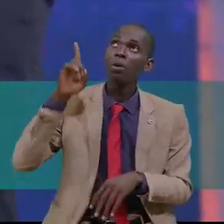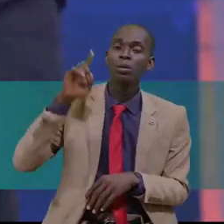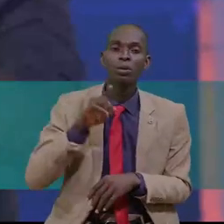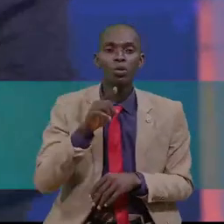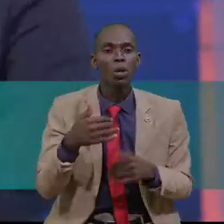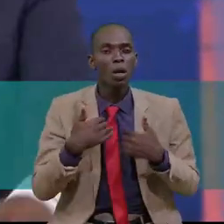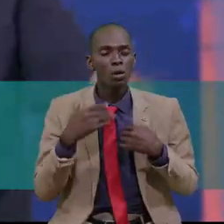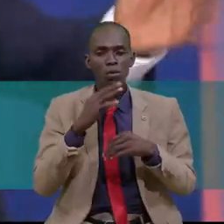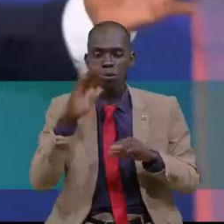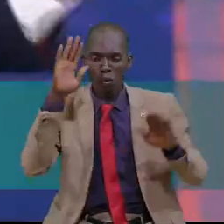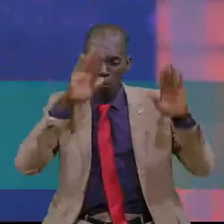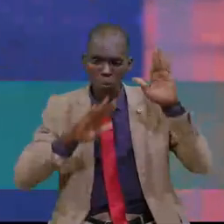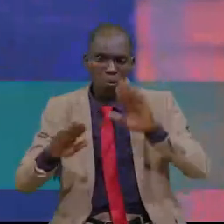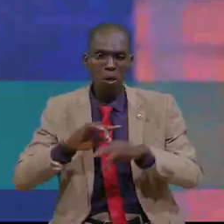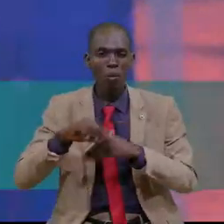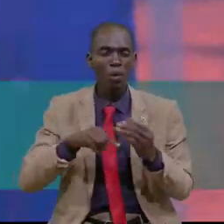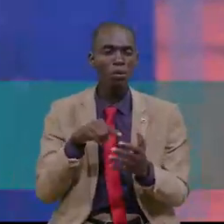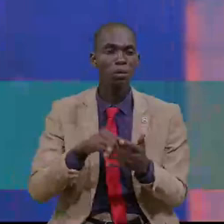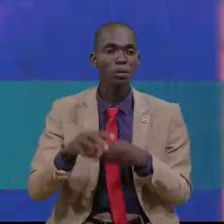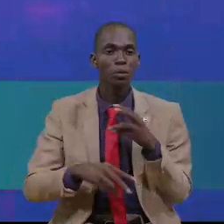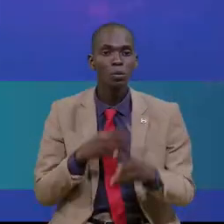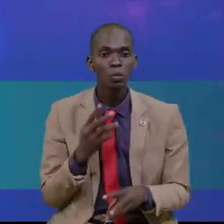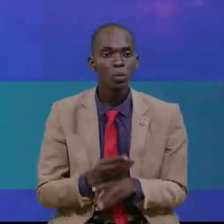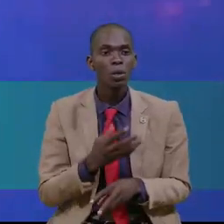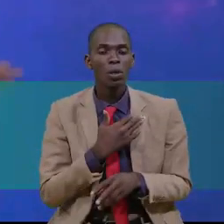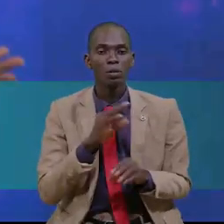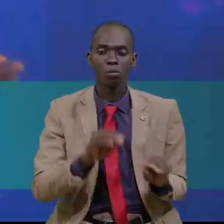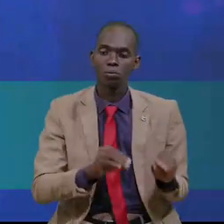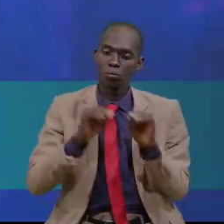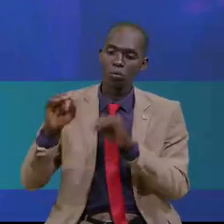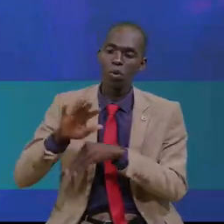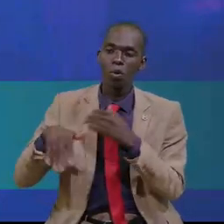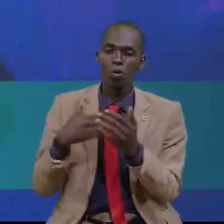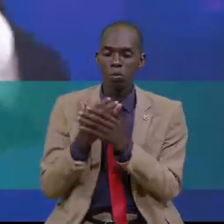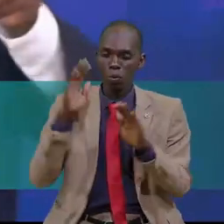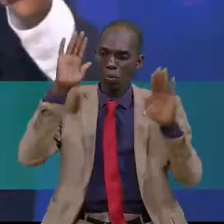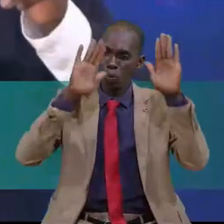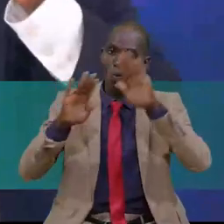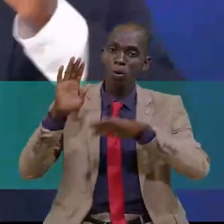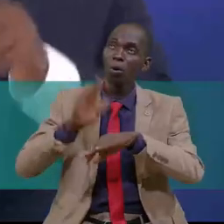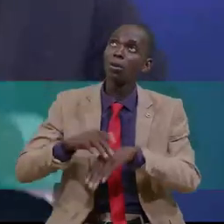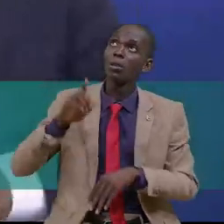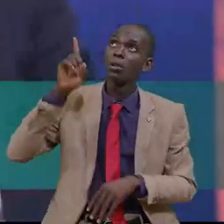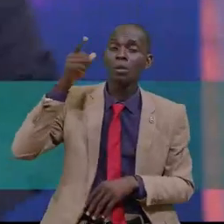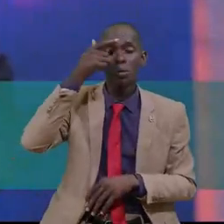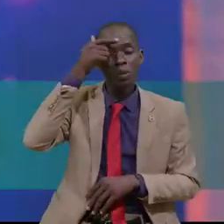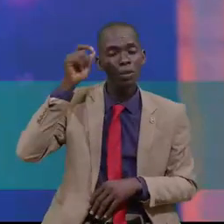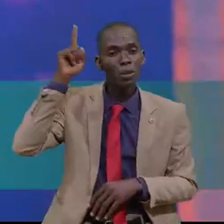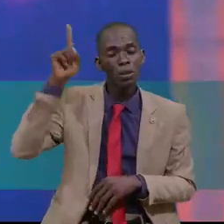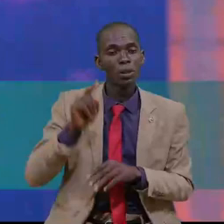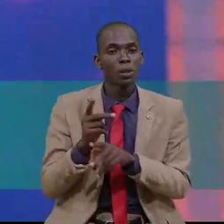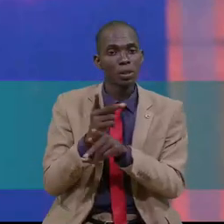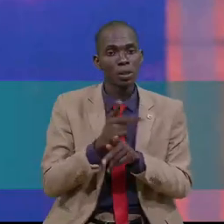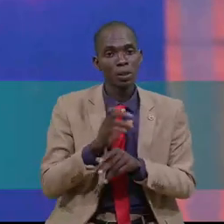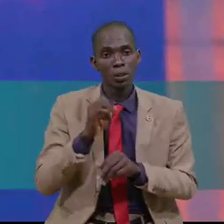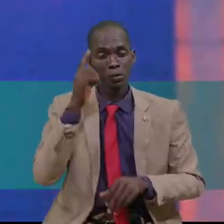et vous ne vous souciez plus de rien du tout de ce monde, et vous rejetez tous vos soucis sur lui, parce qu'il